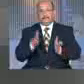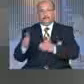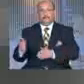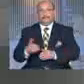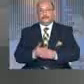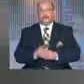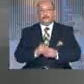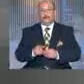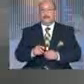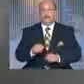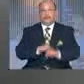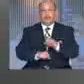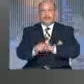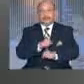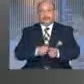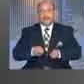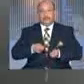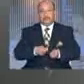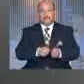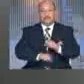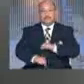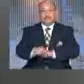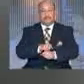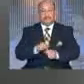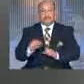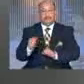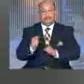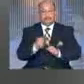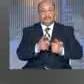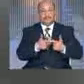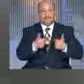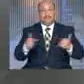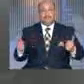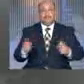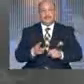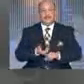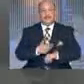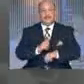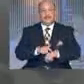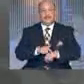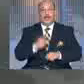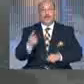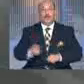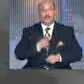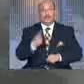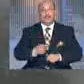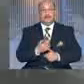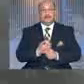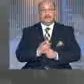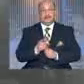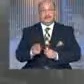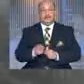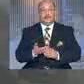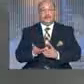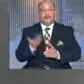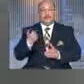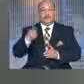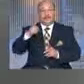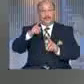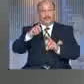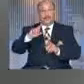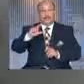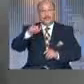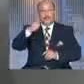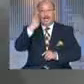حملة نظافة تطوعية في مدينة توزر نظمتها بلدية الجهة بالتنسيق مع مكونات المجتمع المدني على مدى شهر. هذه